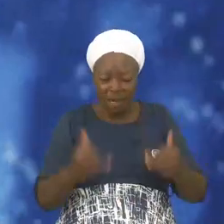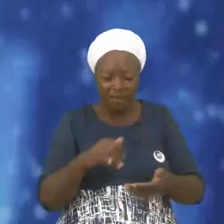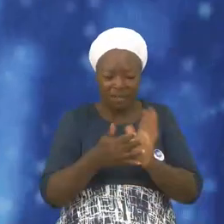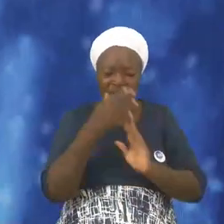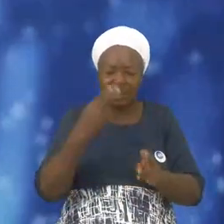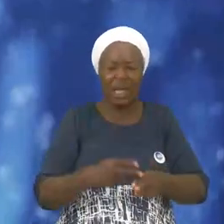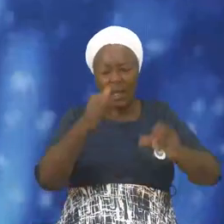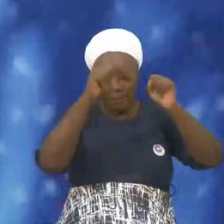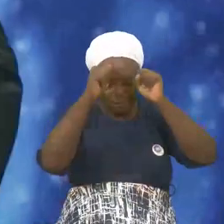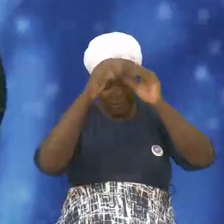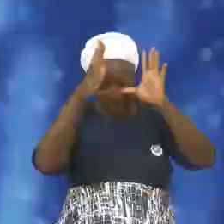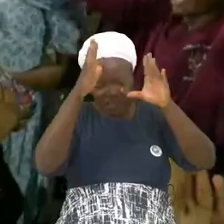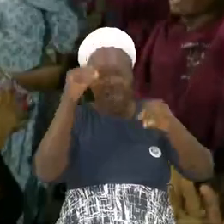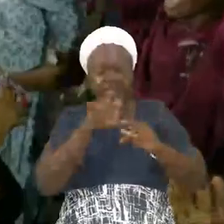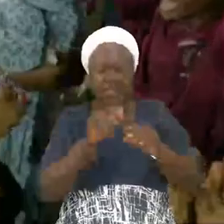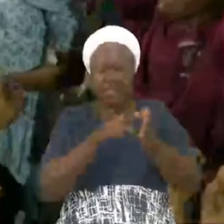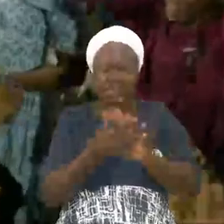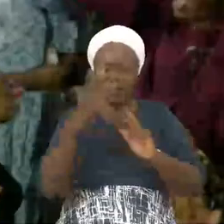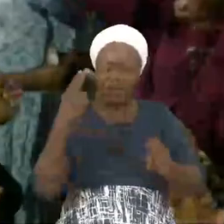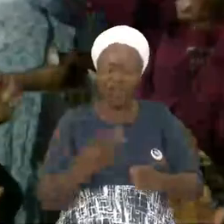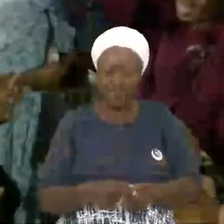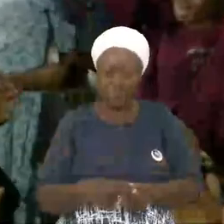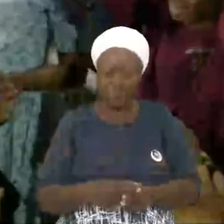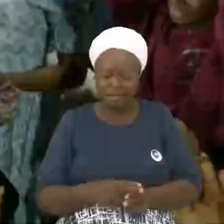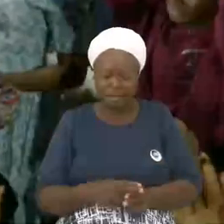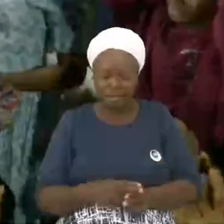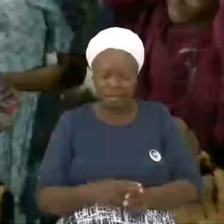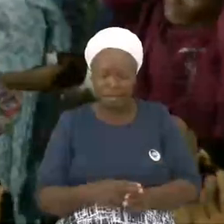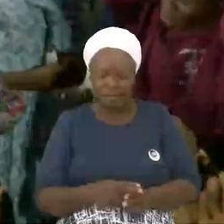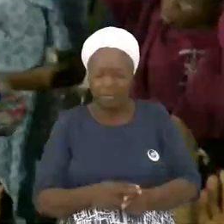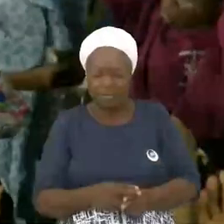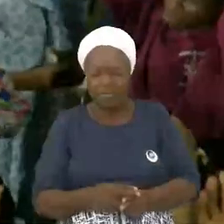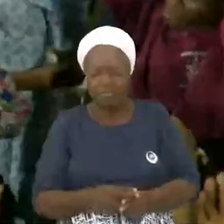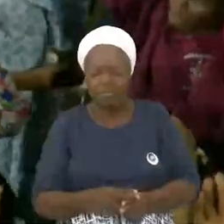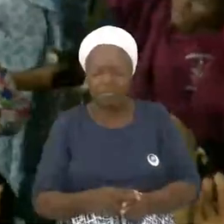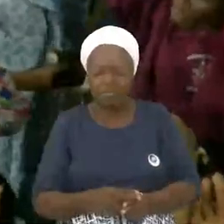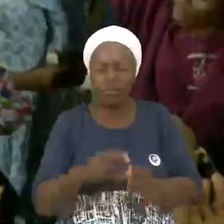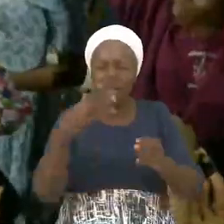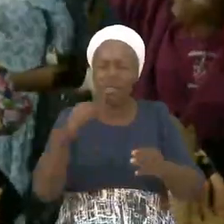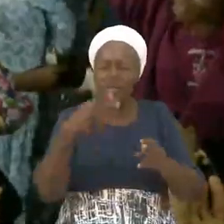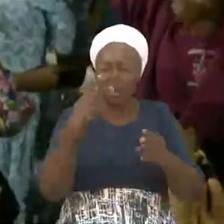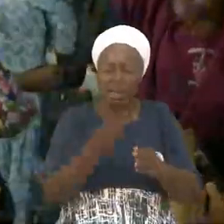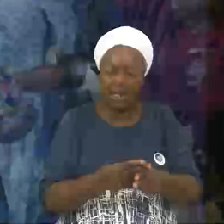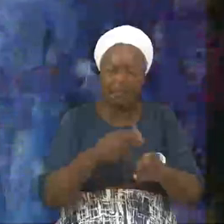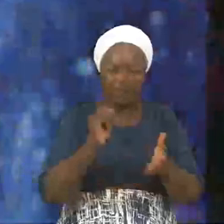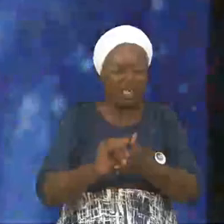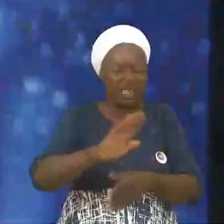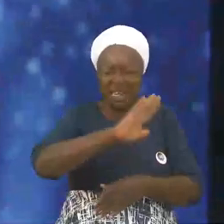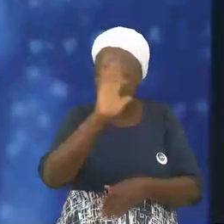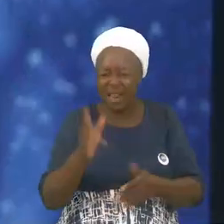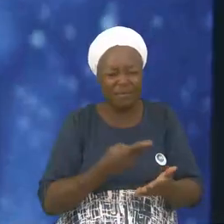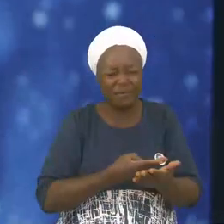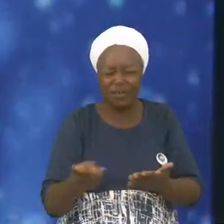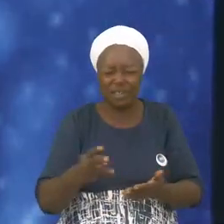du monde. Miracle vient pour toi maintenant. Père, au nom de Jésus,